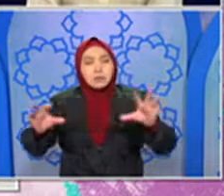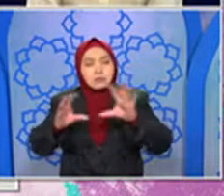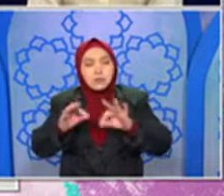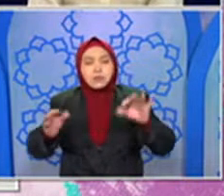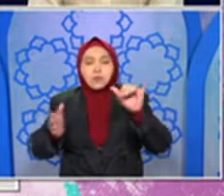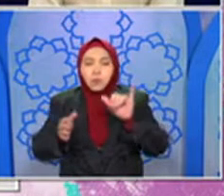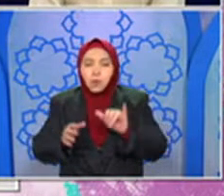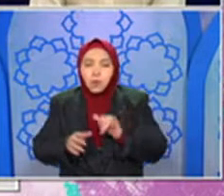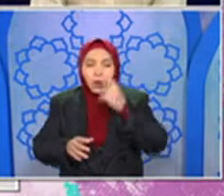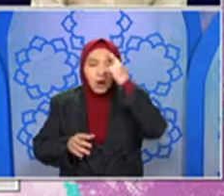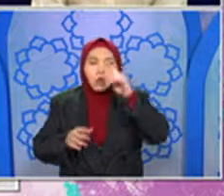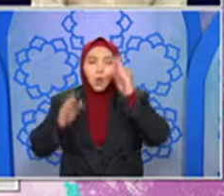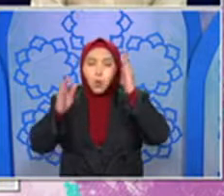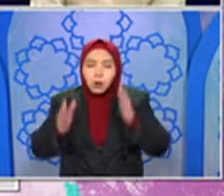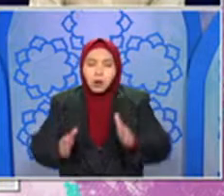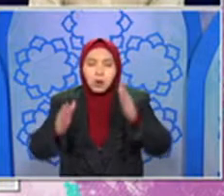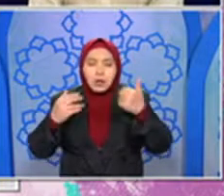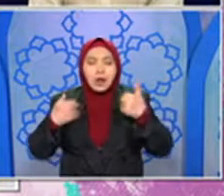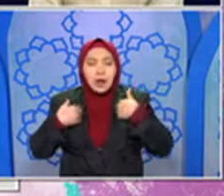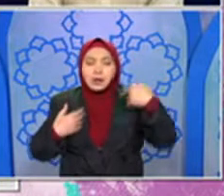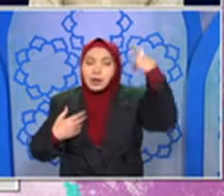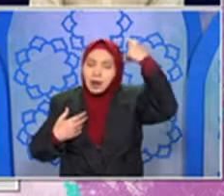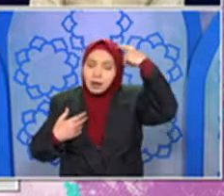بأيديهم وأيدي